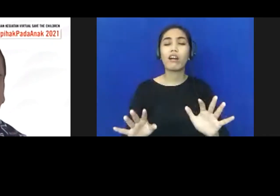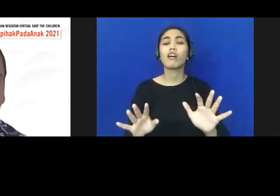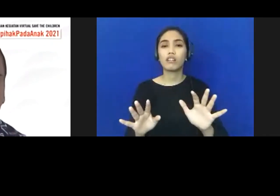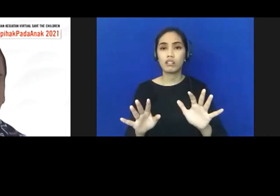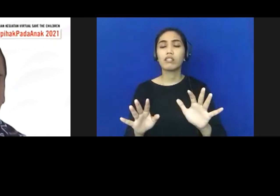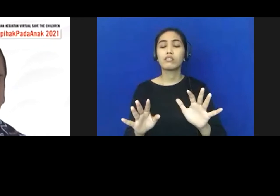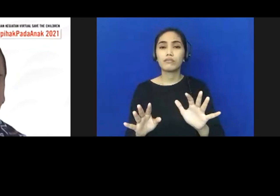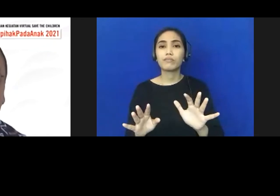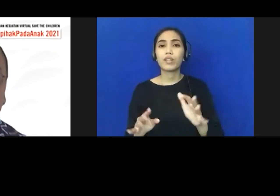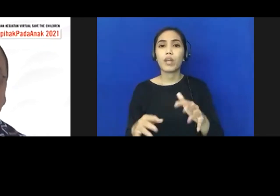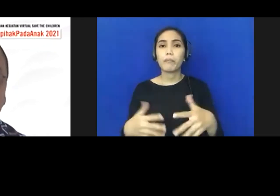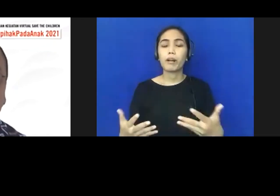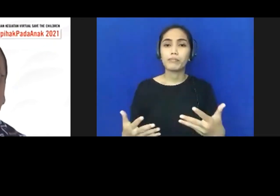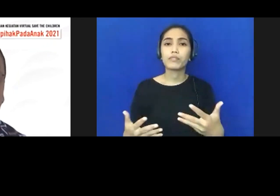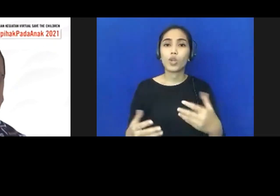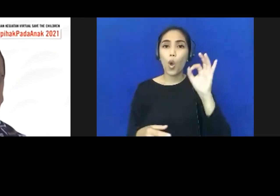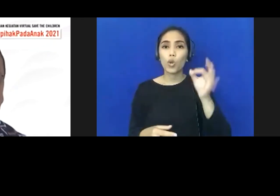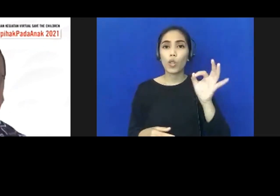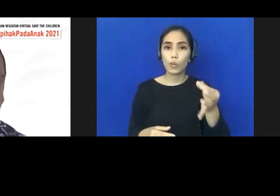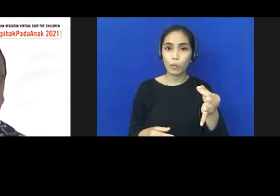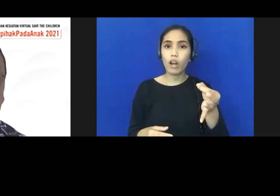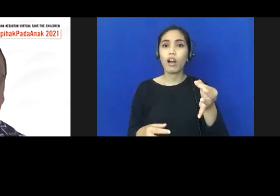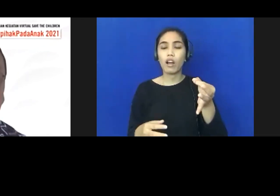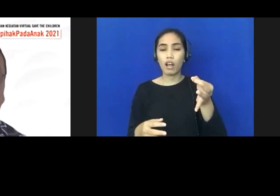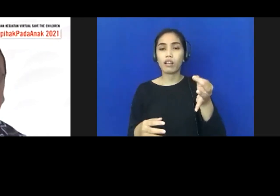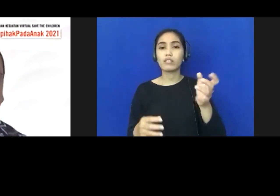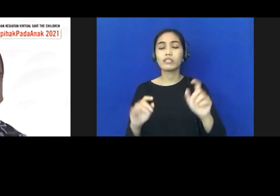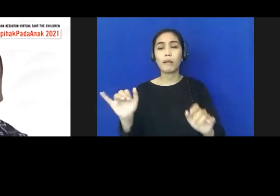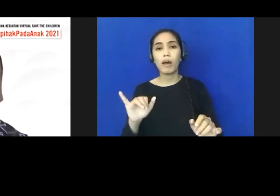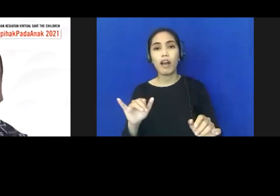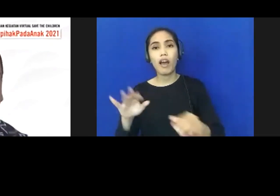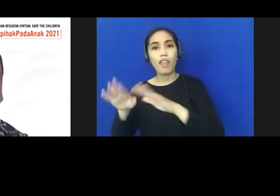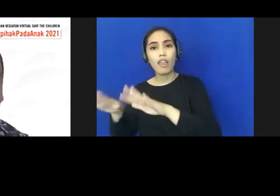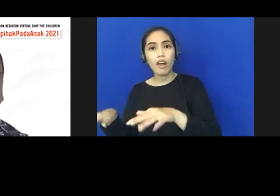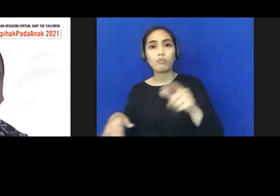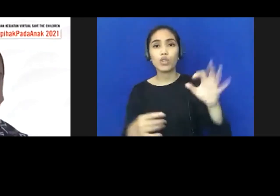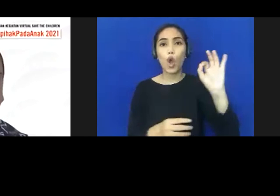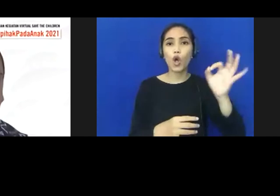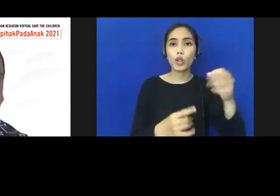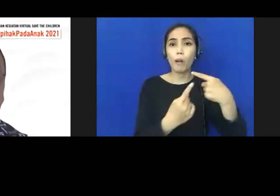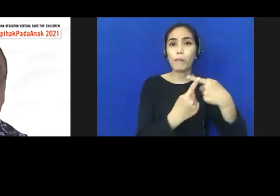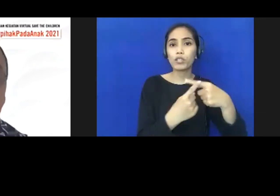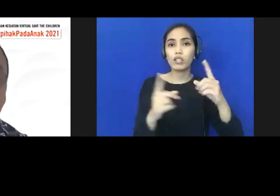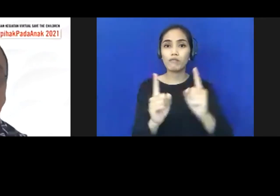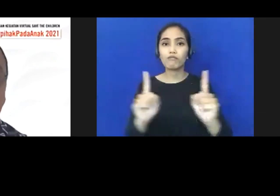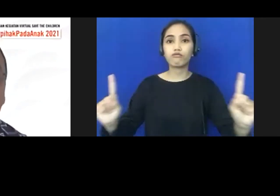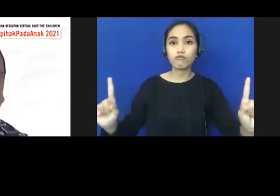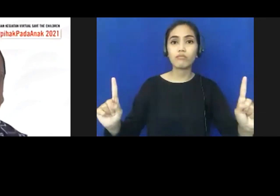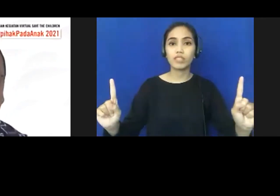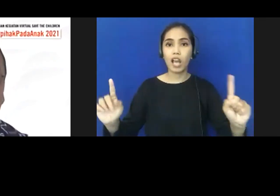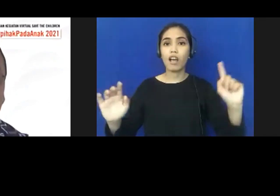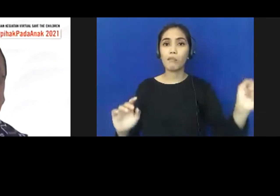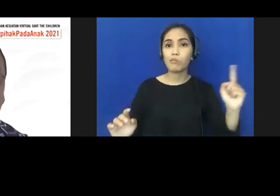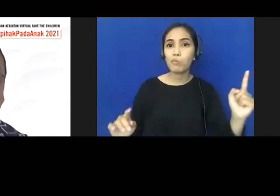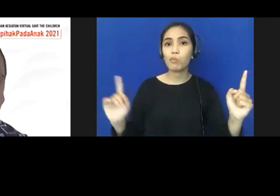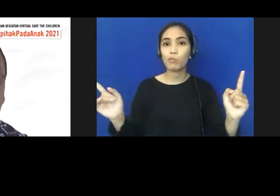ada orang tua dan anak yang harus terpisah, isolasi. Jadi mungkin kita juga penasaran dengan sebenarnya apa